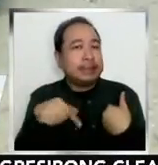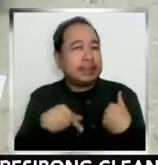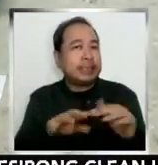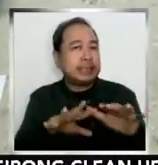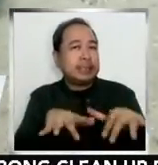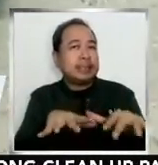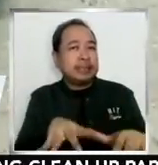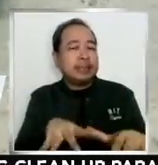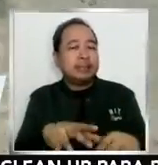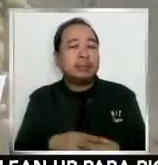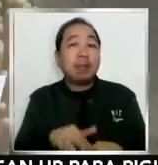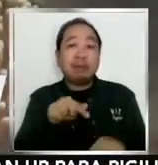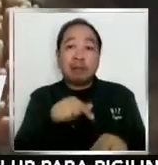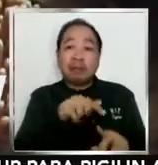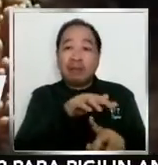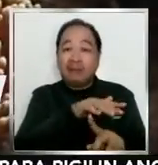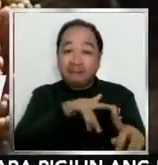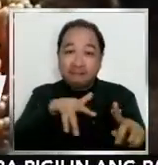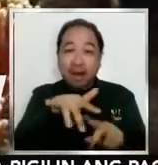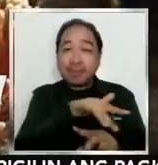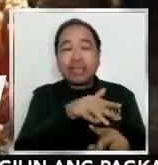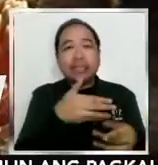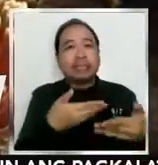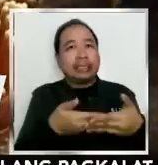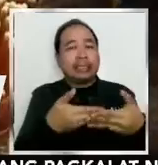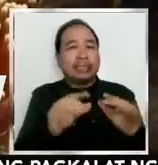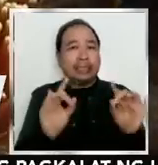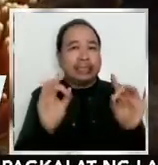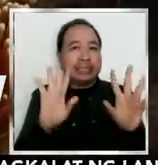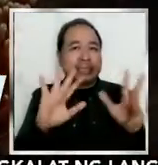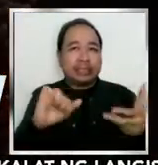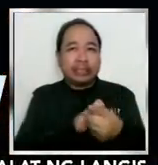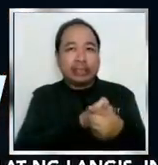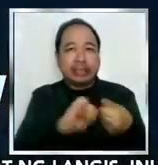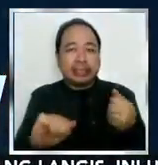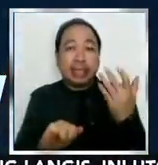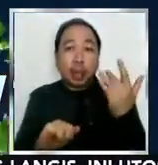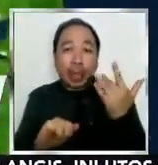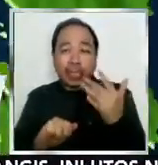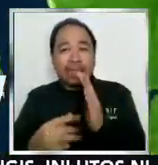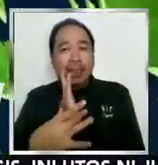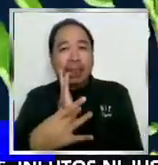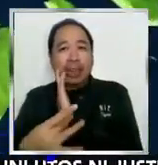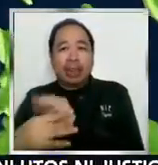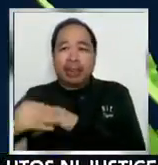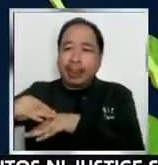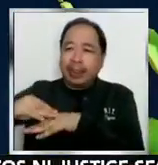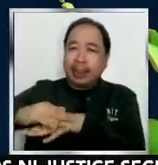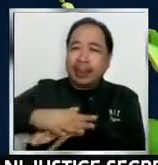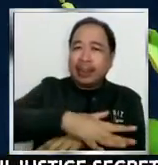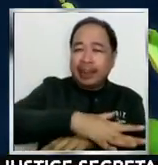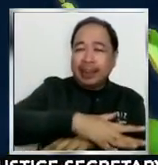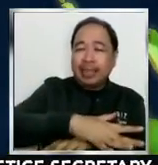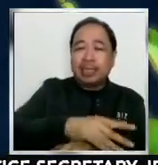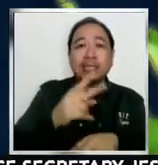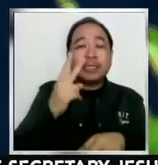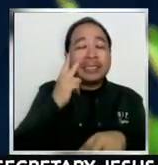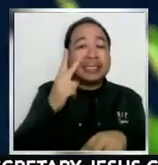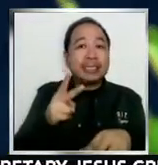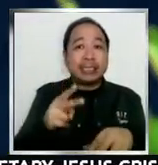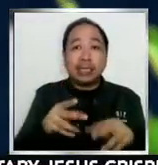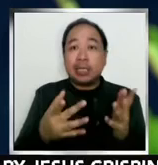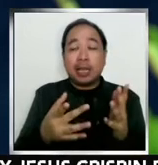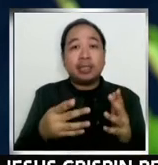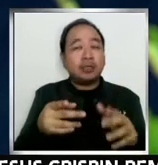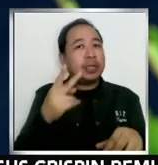pagkalat ng tumatagas na langis mula sa lumubog na MT Princess Empress. 600 kilometers ang kabuuang haba ng coastline ng